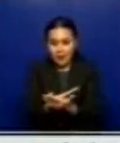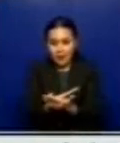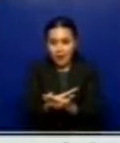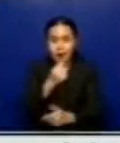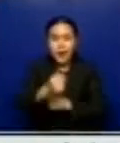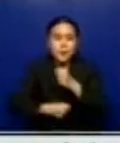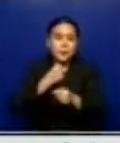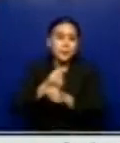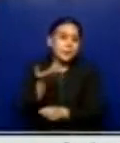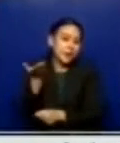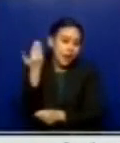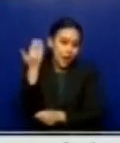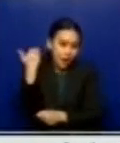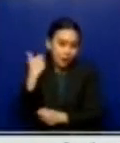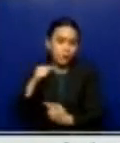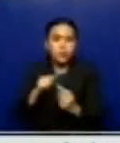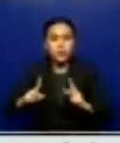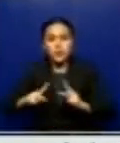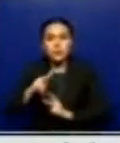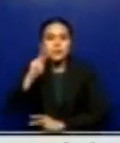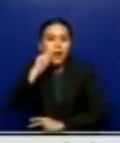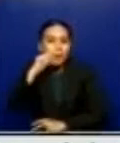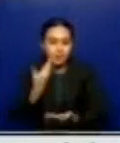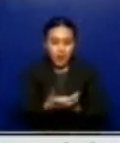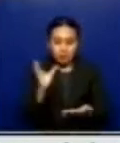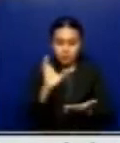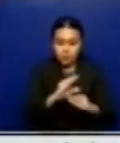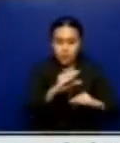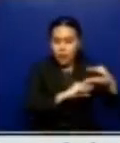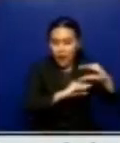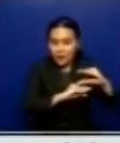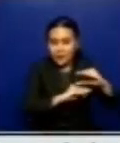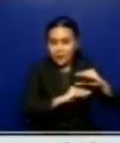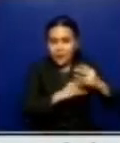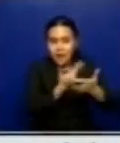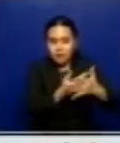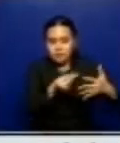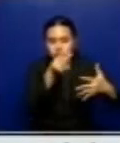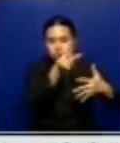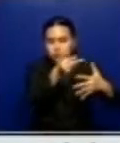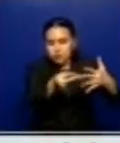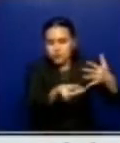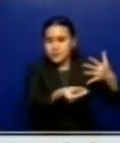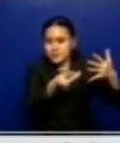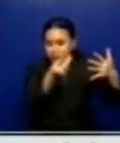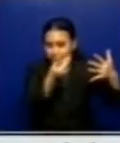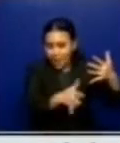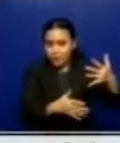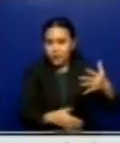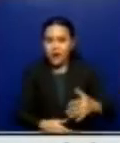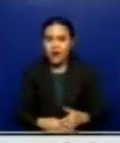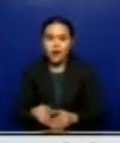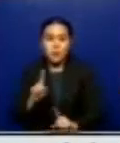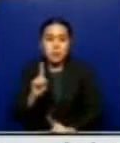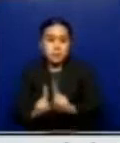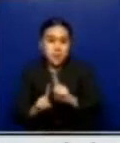แล้วที่กรมชลประทานตั้งงบแต่ละโครงการและมีการประกวดราคาเ